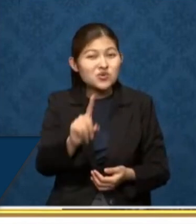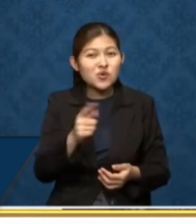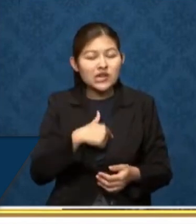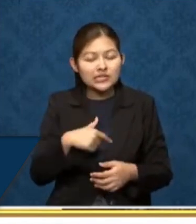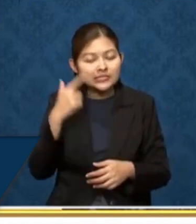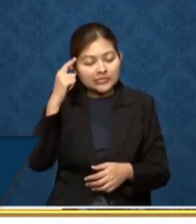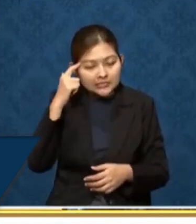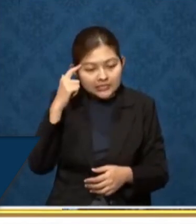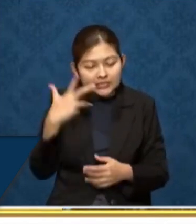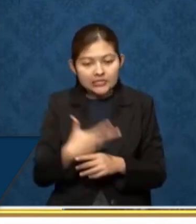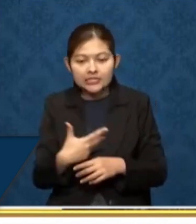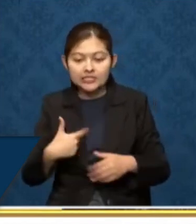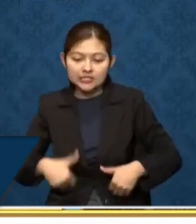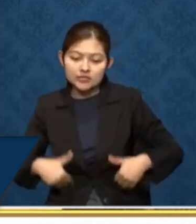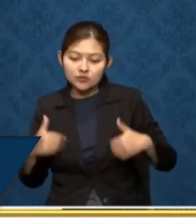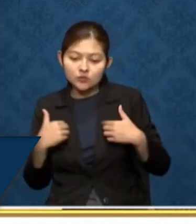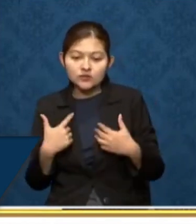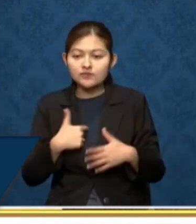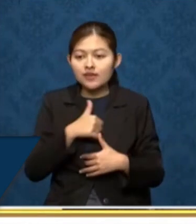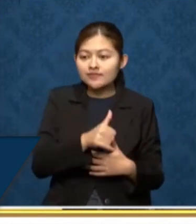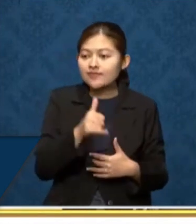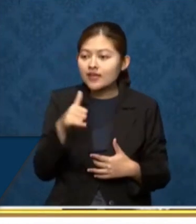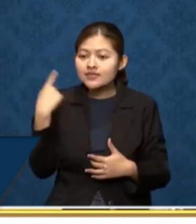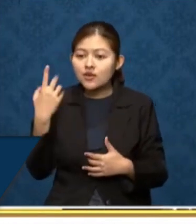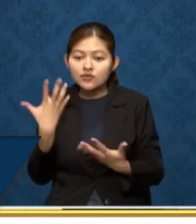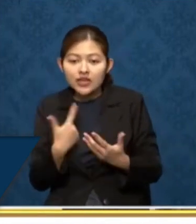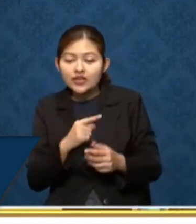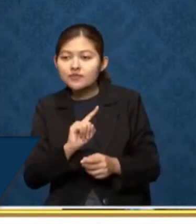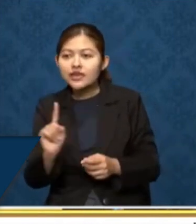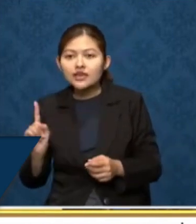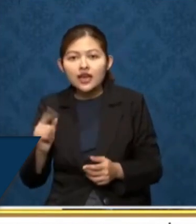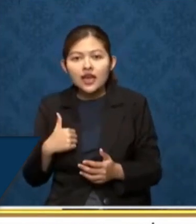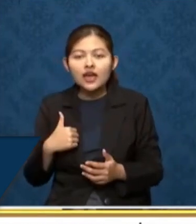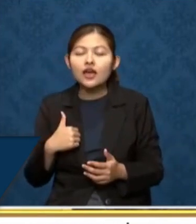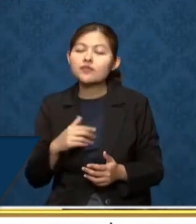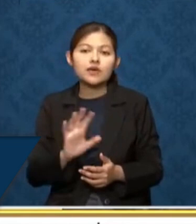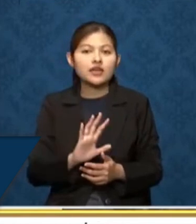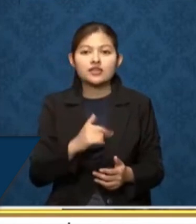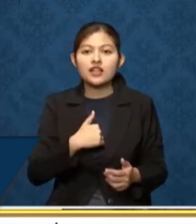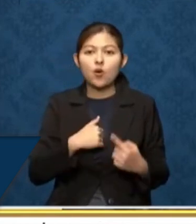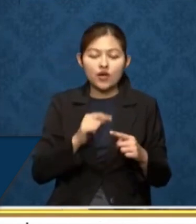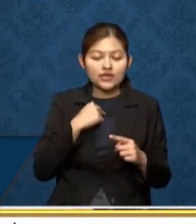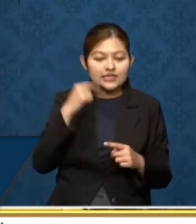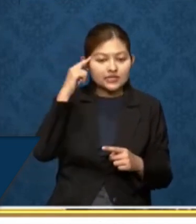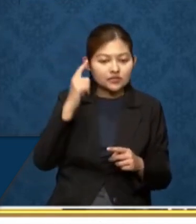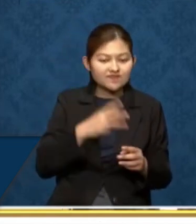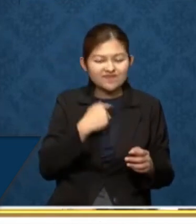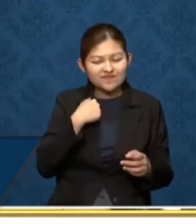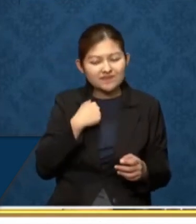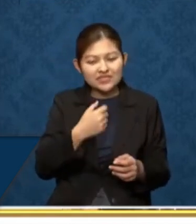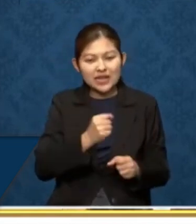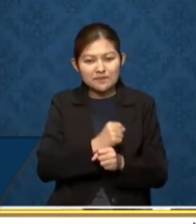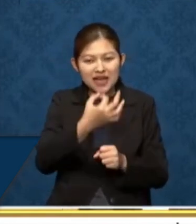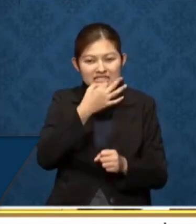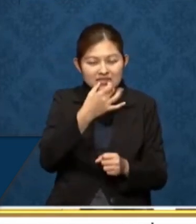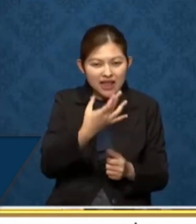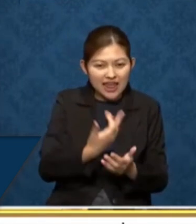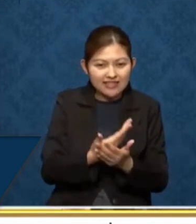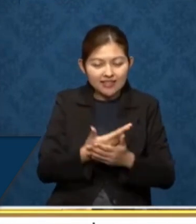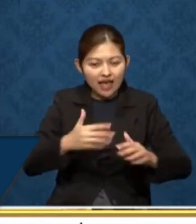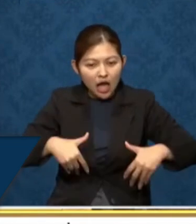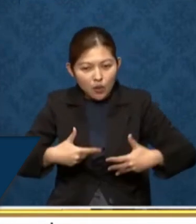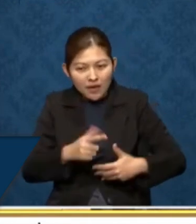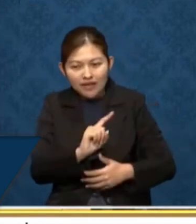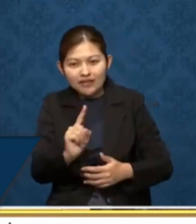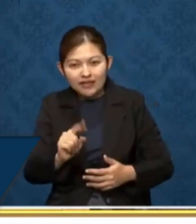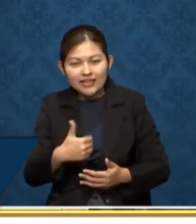จะคิดว่าจะใช้ชีวิตอย่างไรคิดแค่ว่าจะหาเงินมาได้อย่างไรให้พออยู่พอกินในแต่ละวันและจะหาเงินเหล่านี้มา